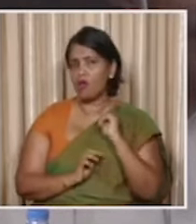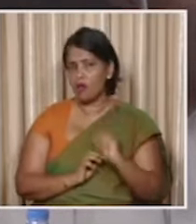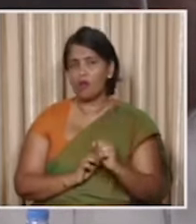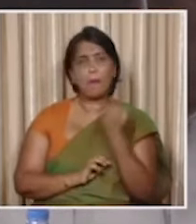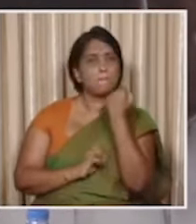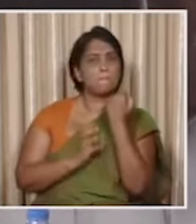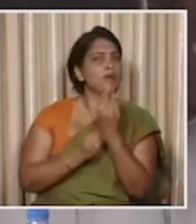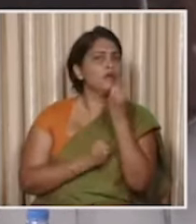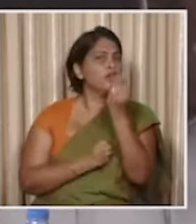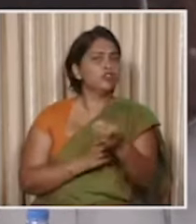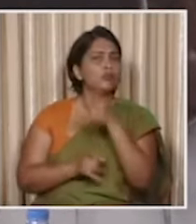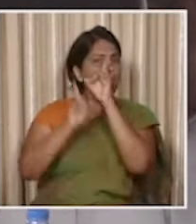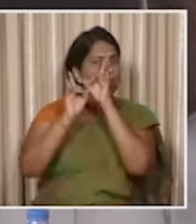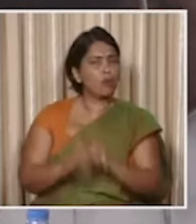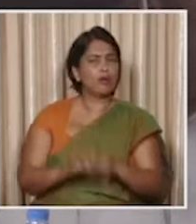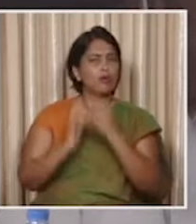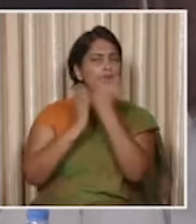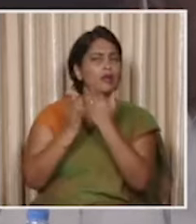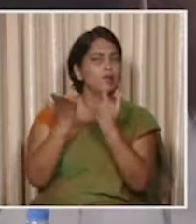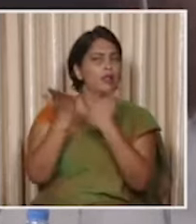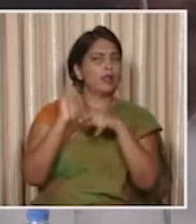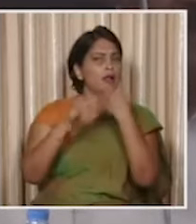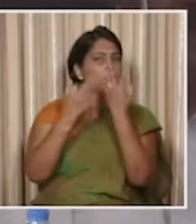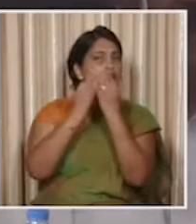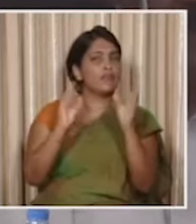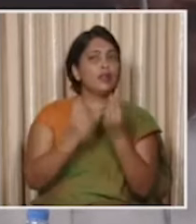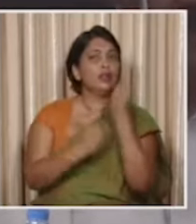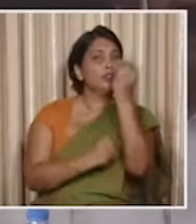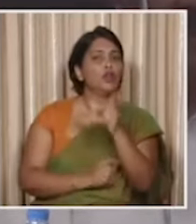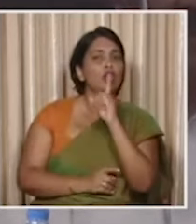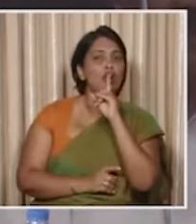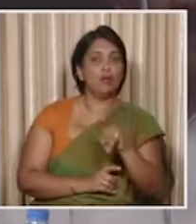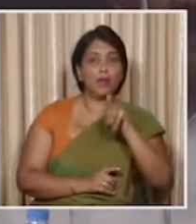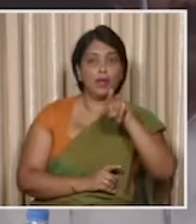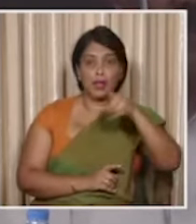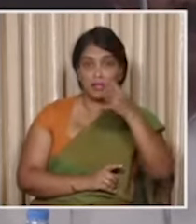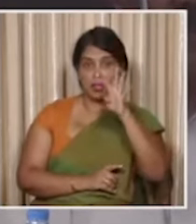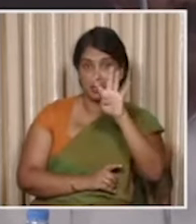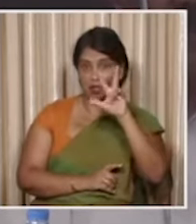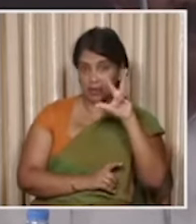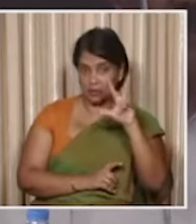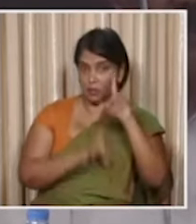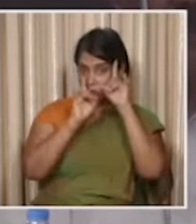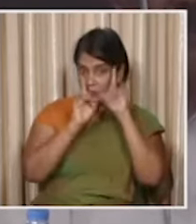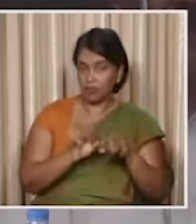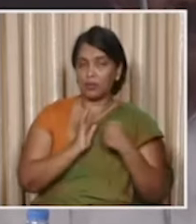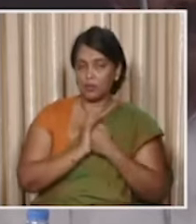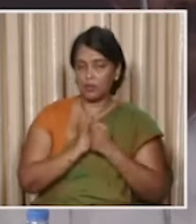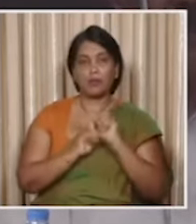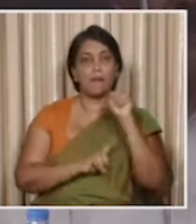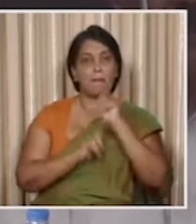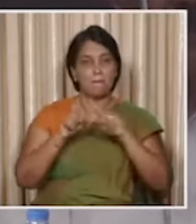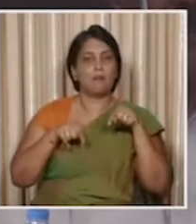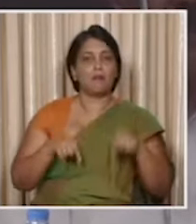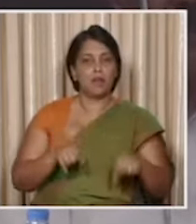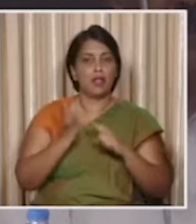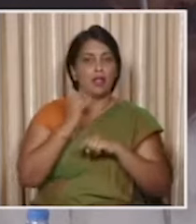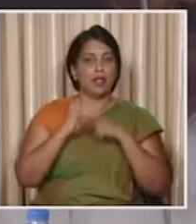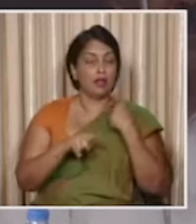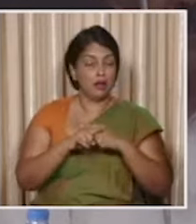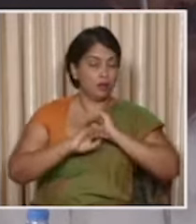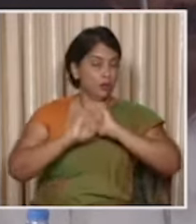බලය දුන්නේ මේ විදියට තීරු බදු අයින් කරන්න. මොකද 148 යටතේ මේ ගරු සභාවට තමයි බදු